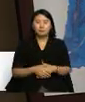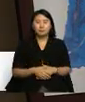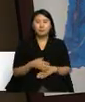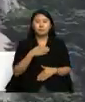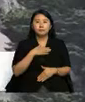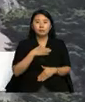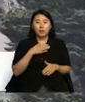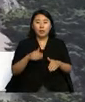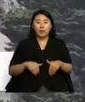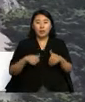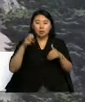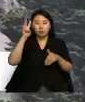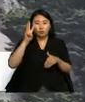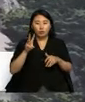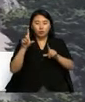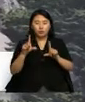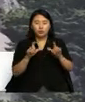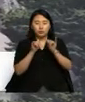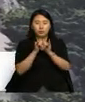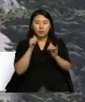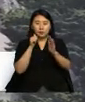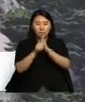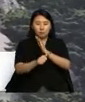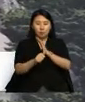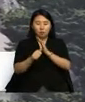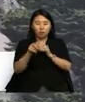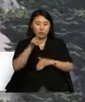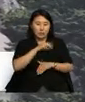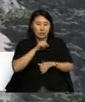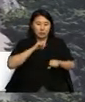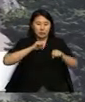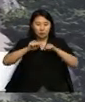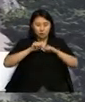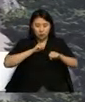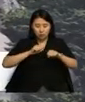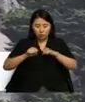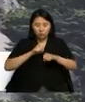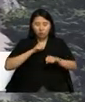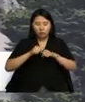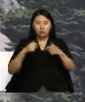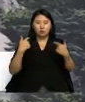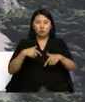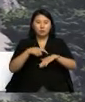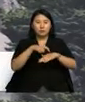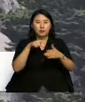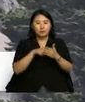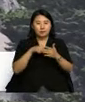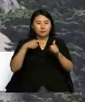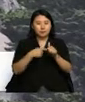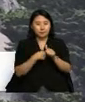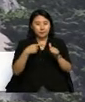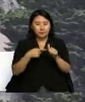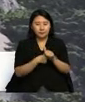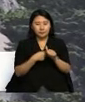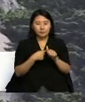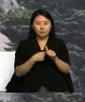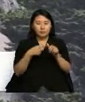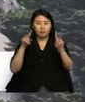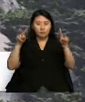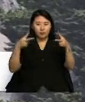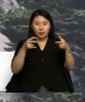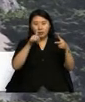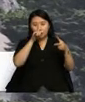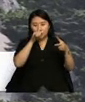제가 양주 시민의 대표로 의정활동을 펼치며 늘 마음속에 새겨둔 경구가